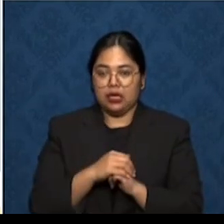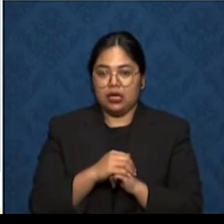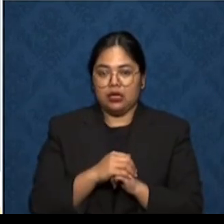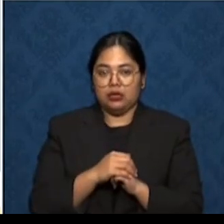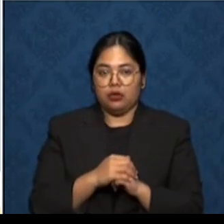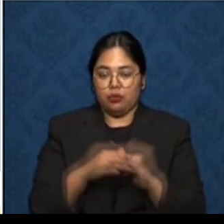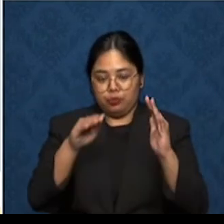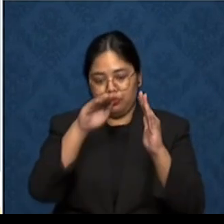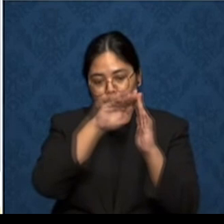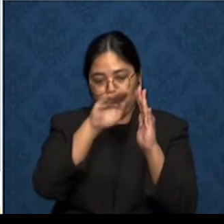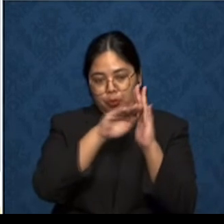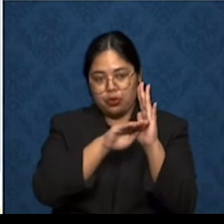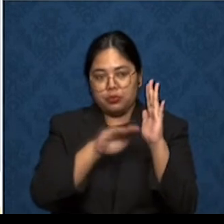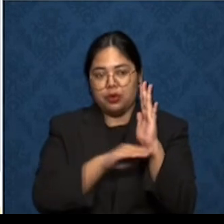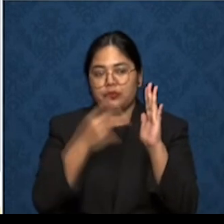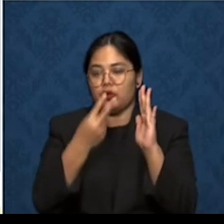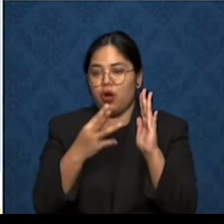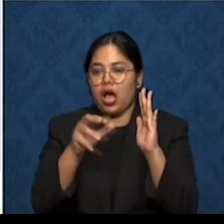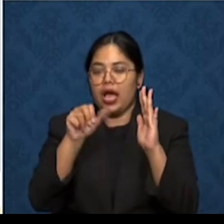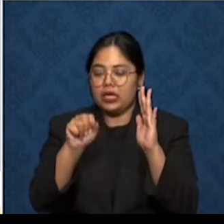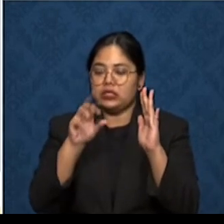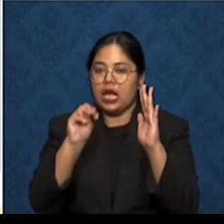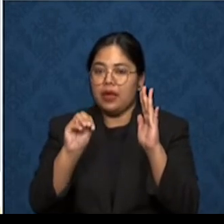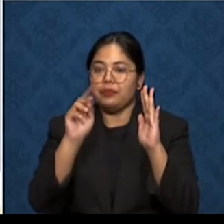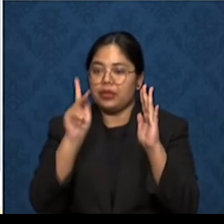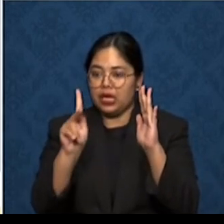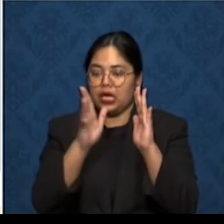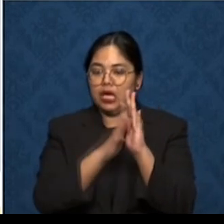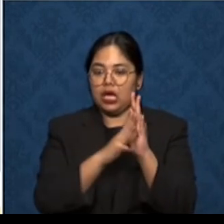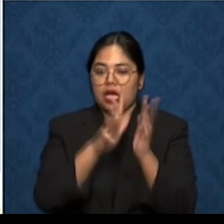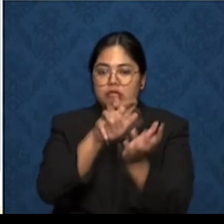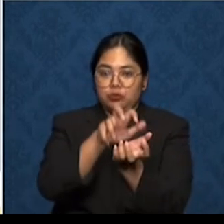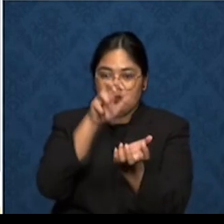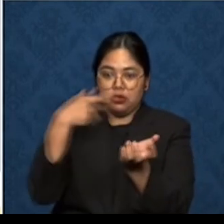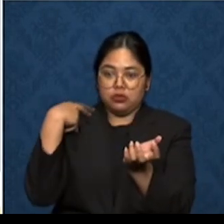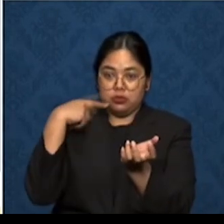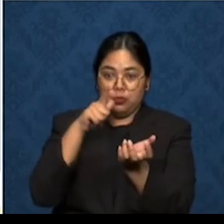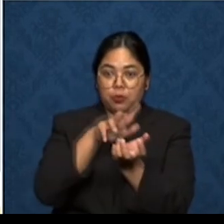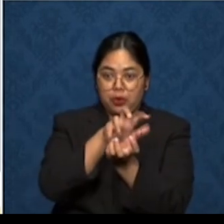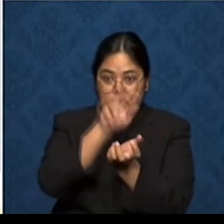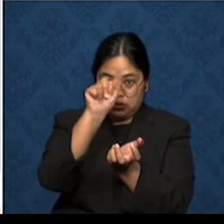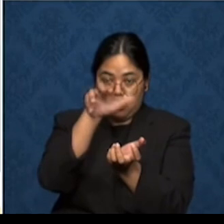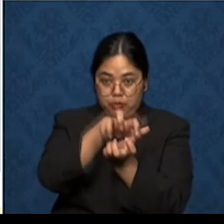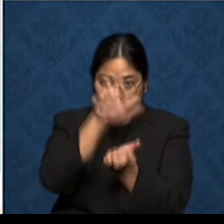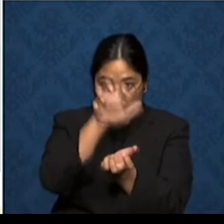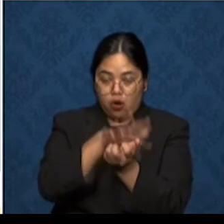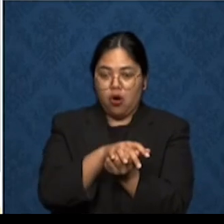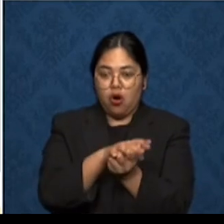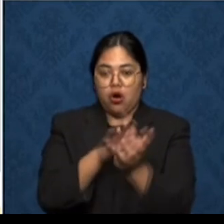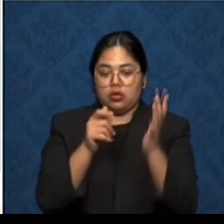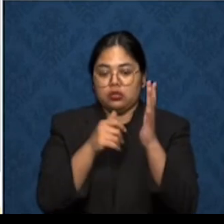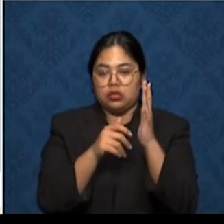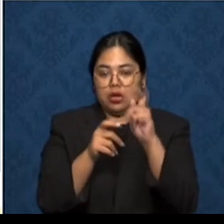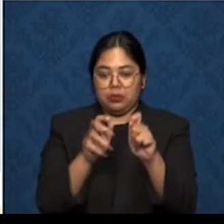แล้ถาไ่ลไปต่อSMK, คสมตสาคอนPPD, พระประดงSRC, สีวระชาSRB,